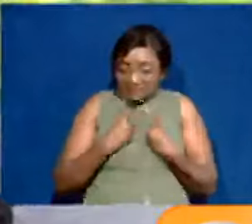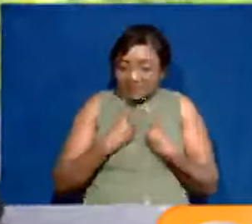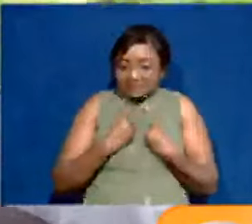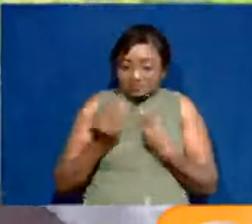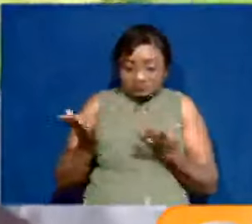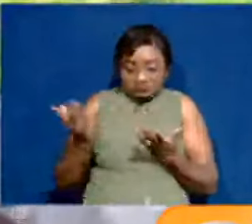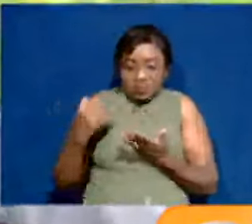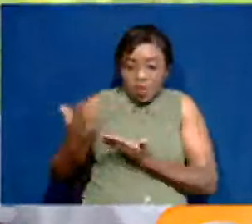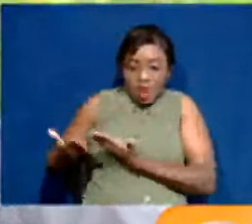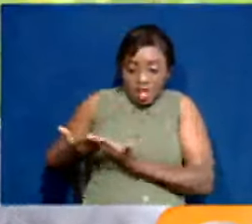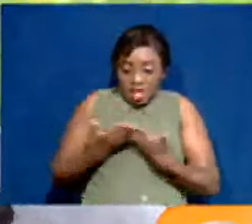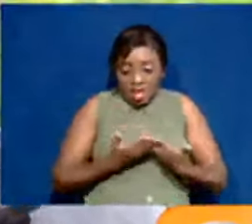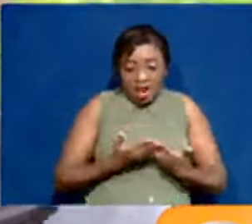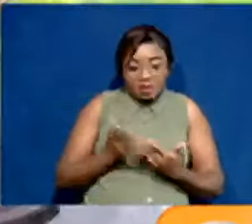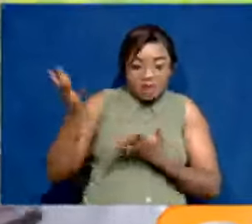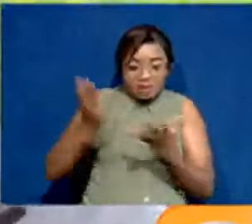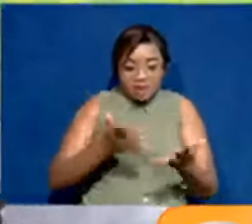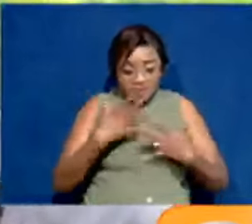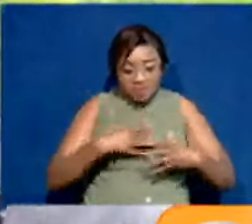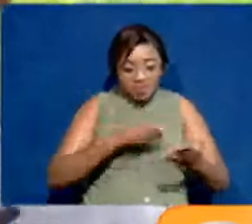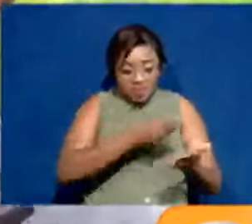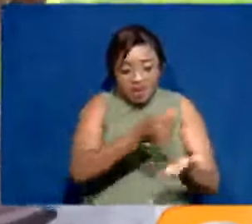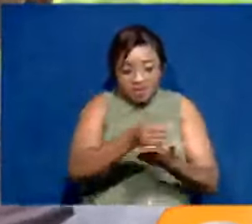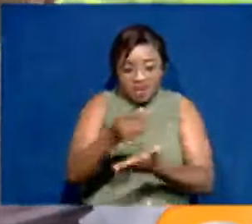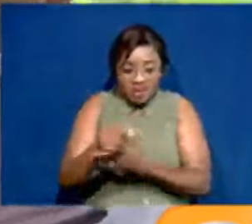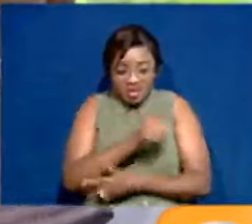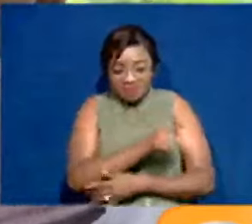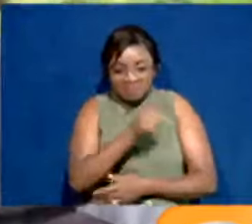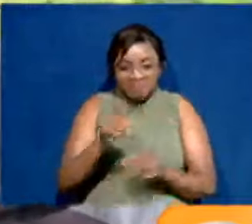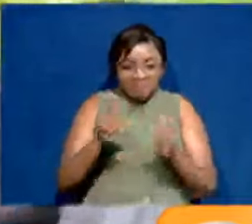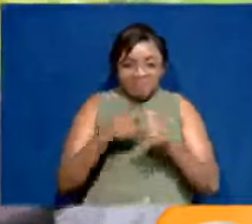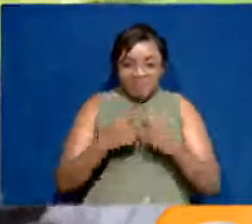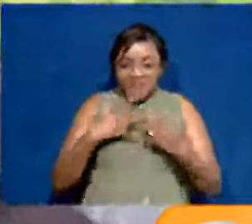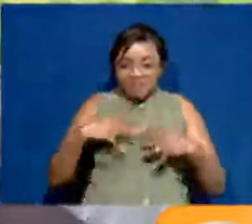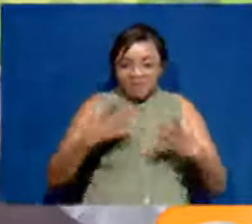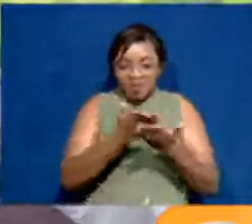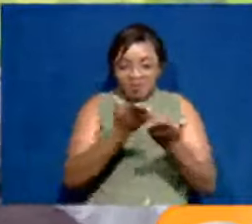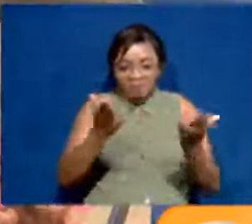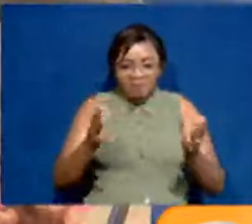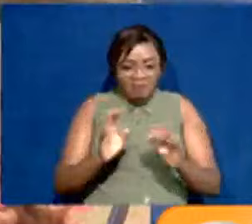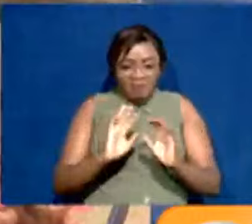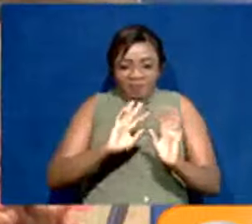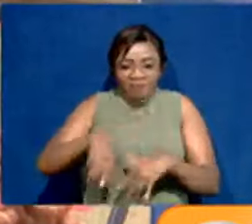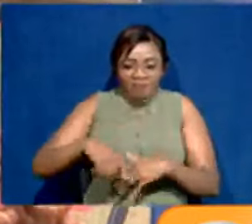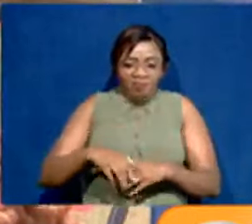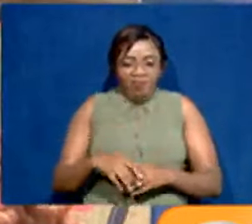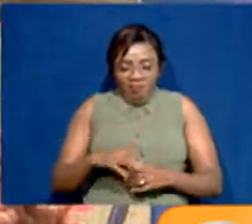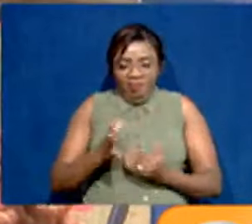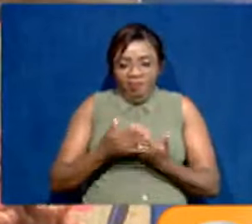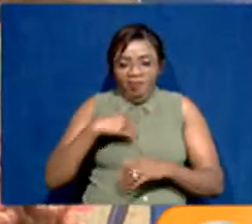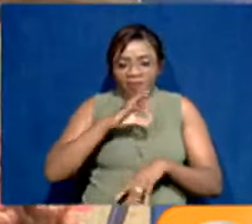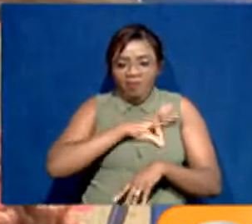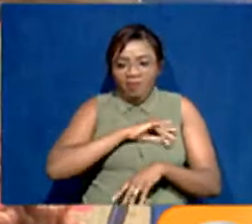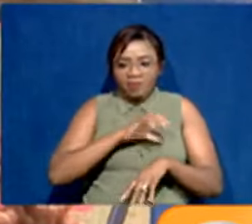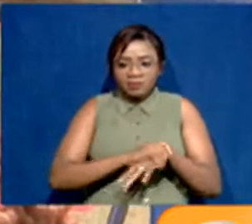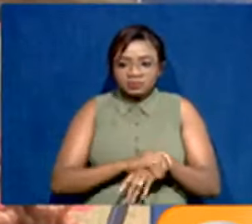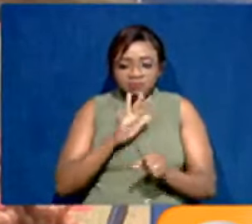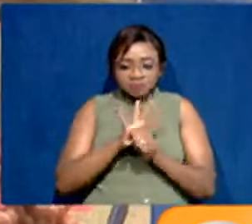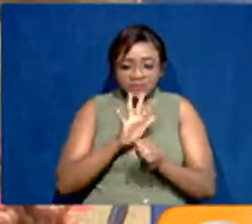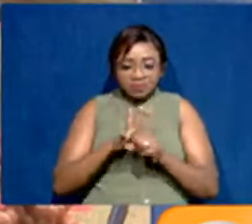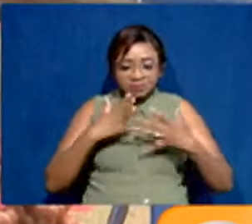kama kutakuwa na watu wengi wa kununua na hii mabroka waondoe, pesa tungepata. Hii watu wamekosa pesa kwa muda